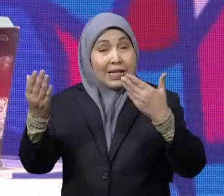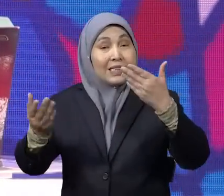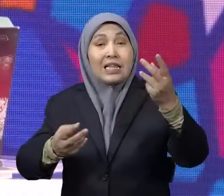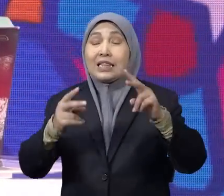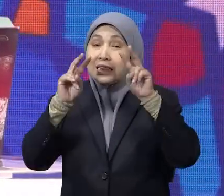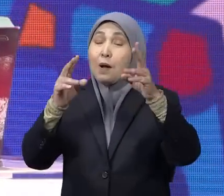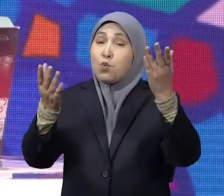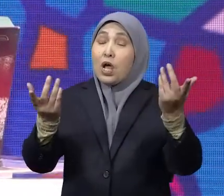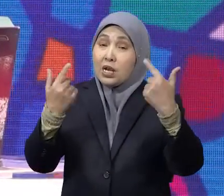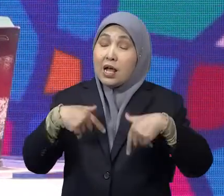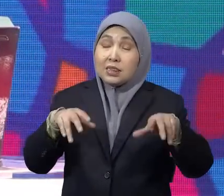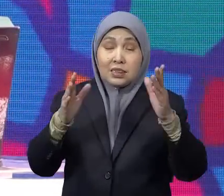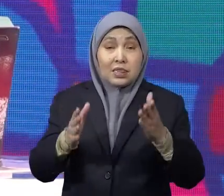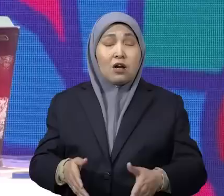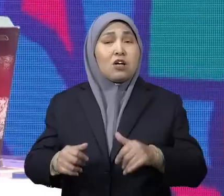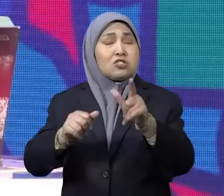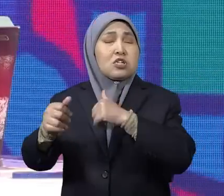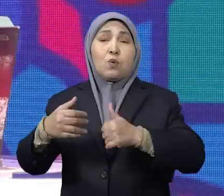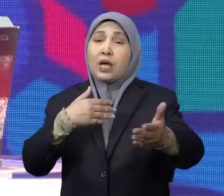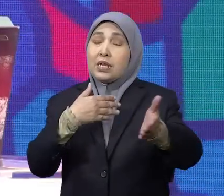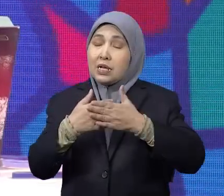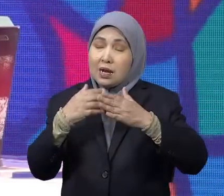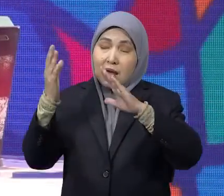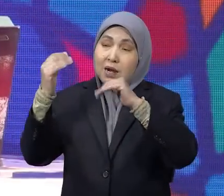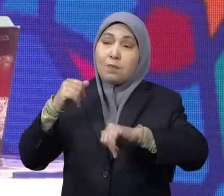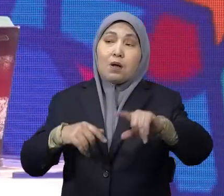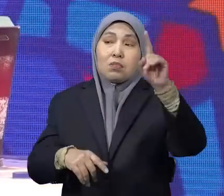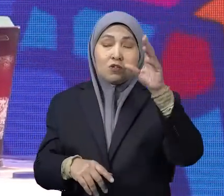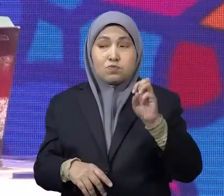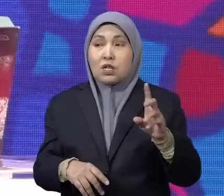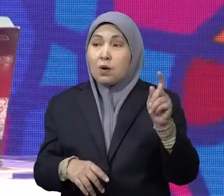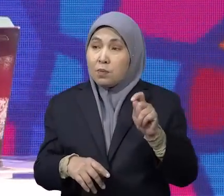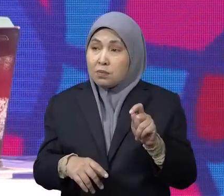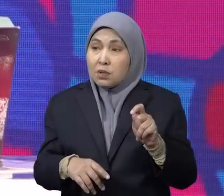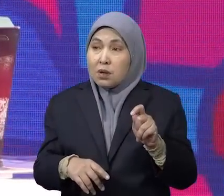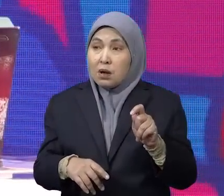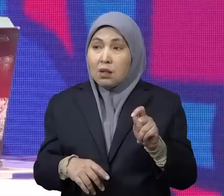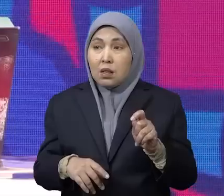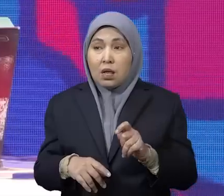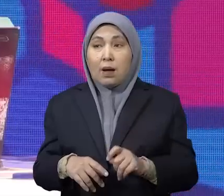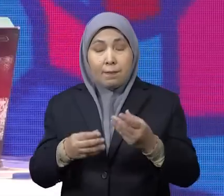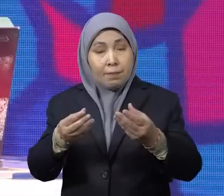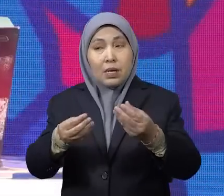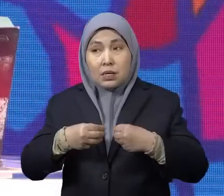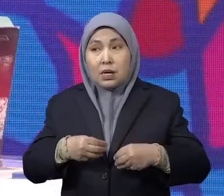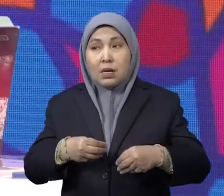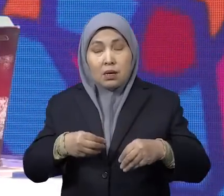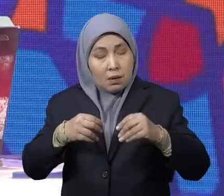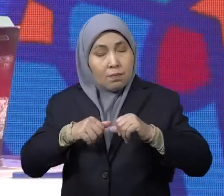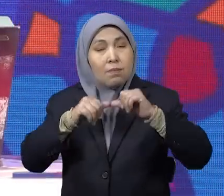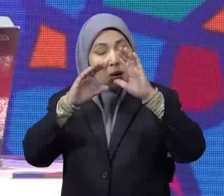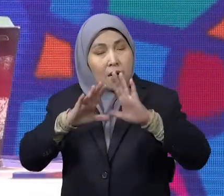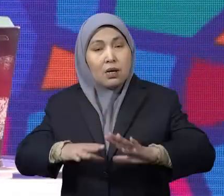yang hadir dari jauh, yang dekat, yang jauh. Moga-moga Allah Subhanahu wa taala kurniakan barakah dan juga permudahkan